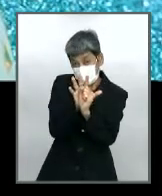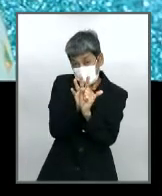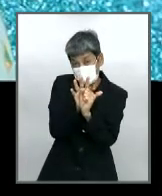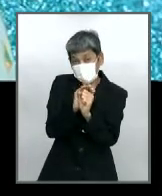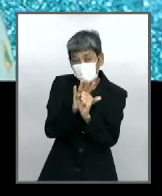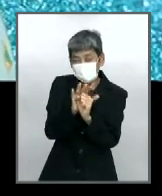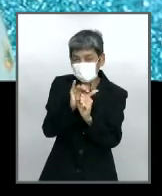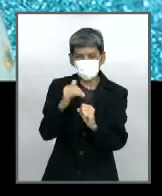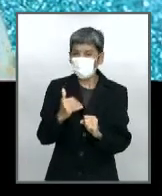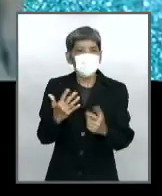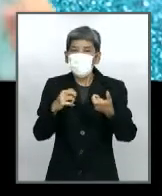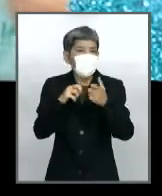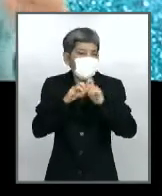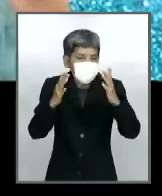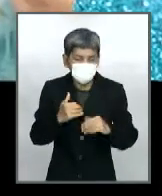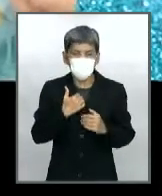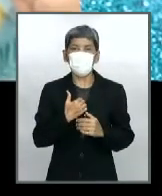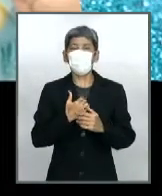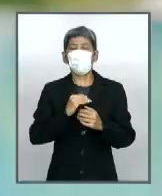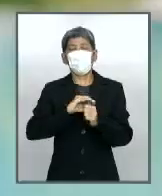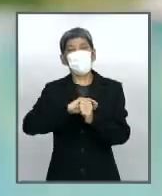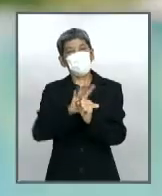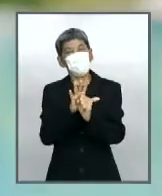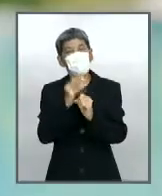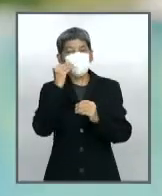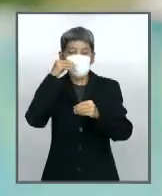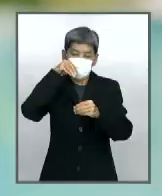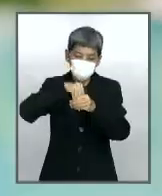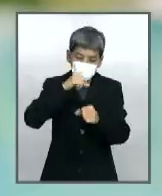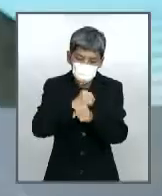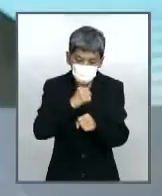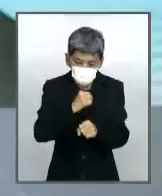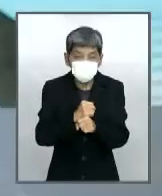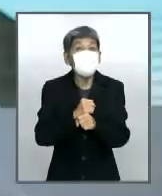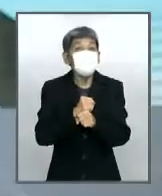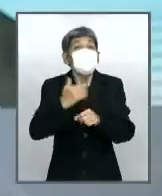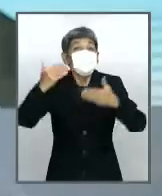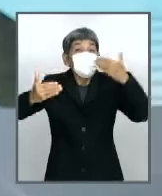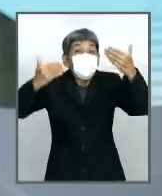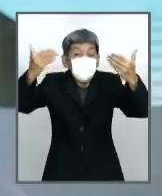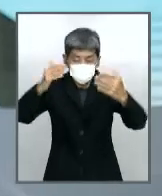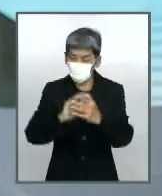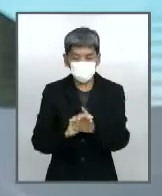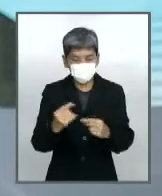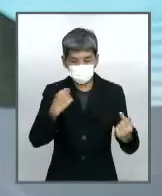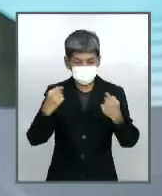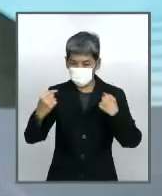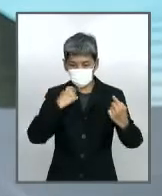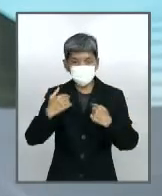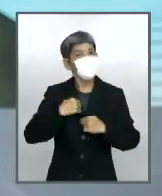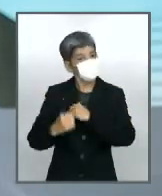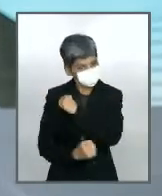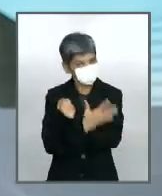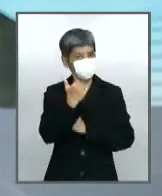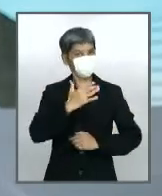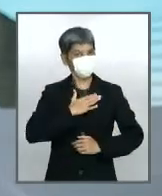ดอะค่ะตรงนี้ไม่เคยเกิดขึ้นนะคะแต่พอทุกอย่างมันเป็นการ work from home อะค่ะกิจกรรมเหล่านี้มันเข้ามามากขึ้นไม่มองว่